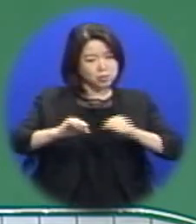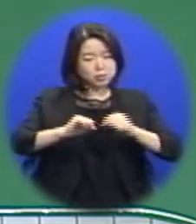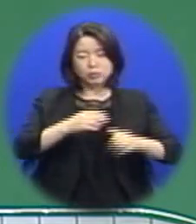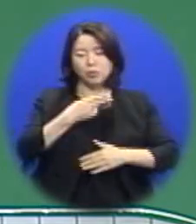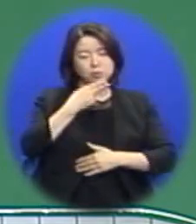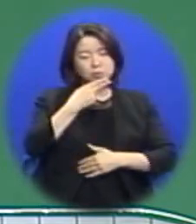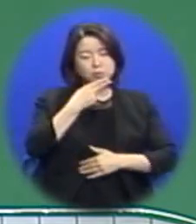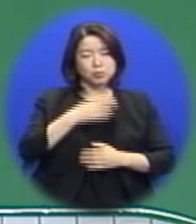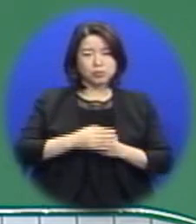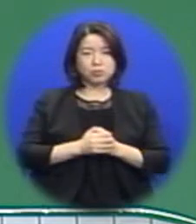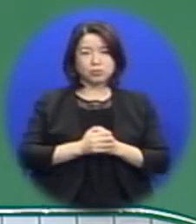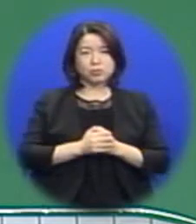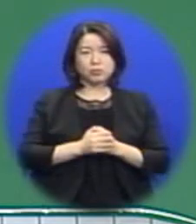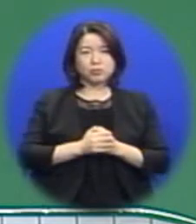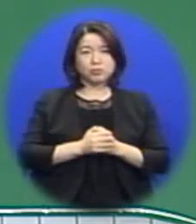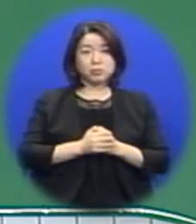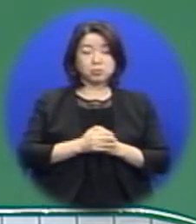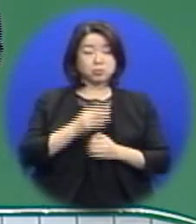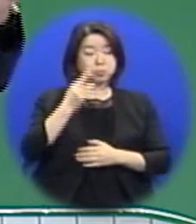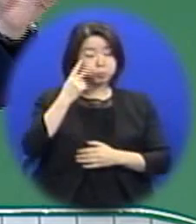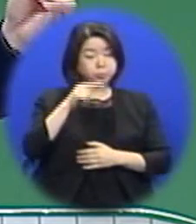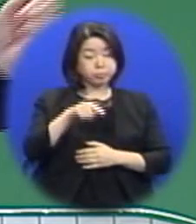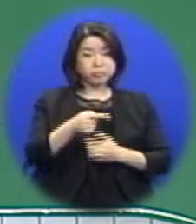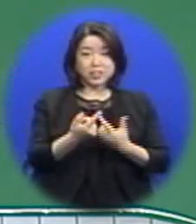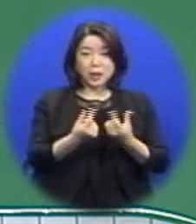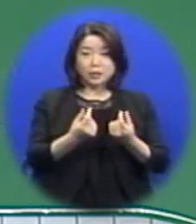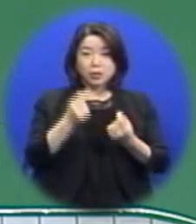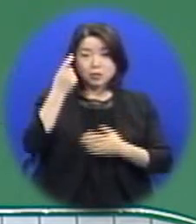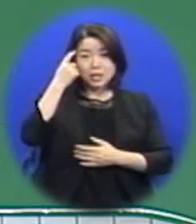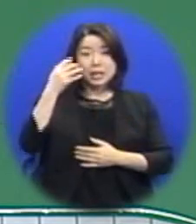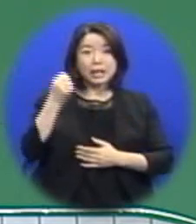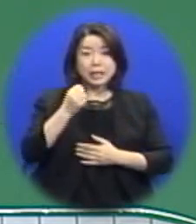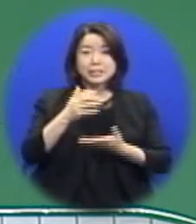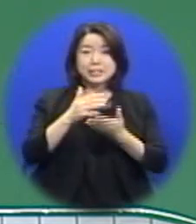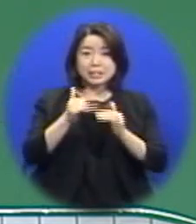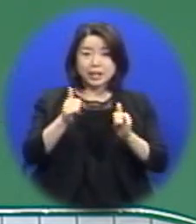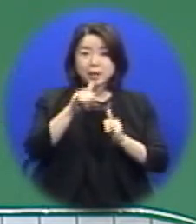않으십니다. 혹시 그렇게 생각하시는 분이 있다면